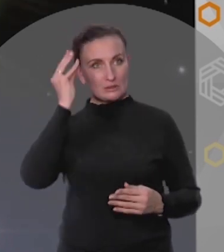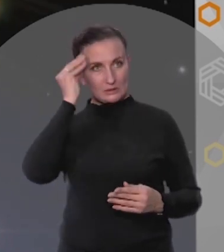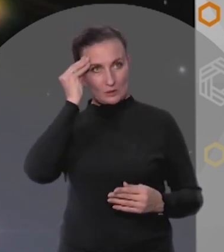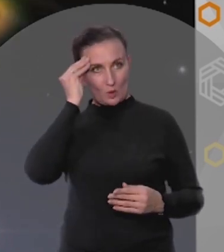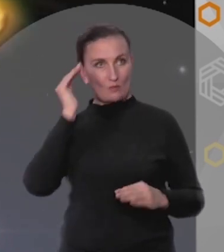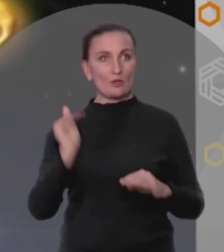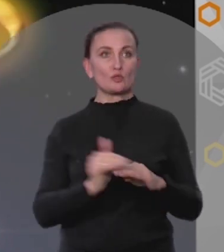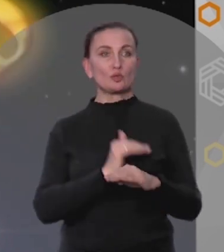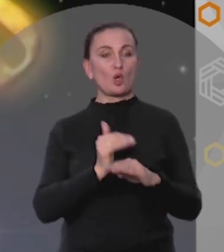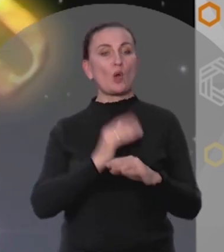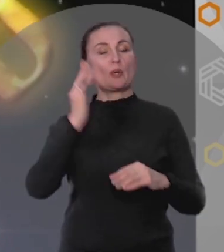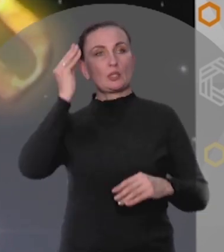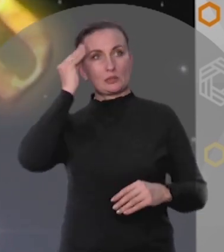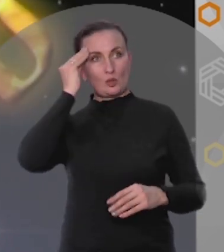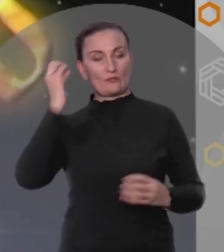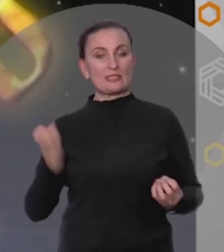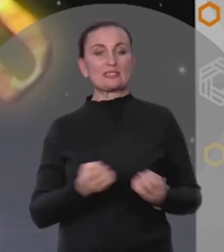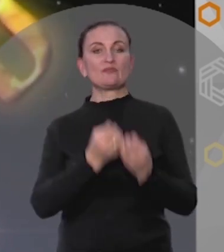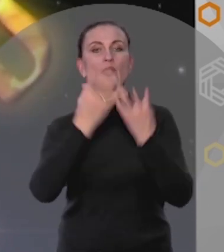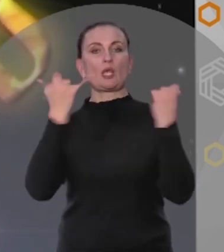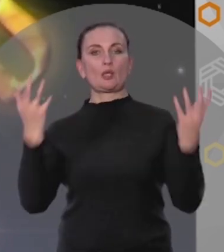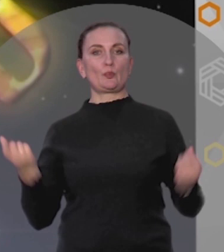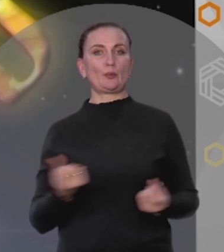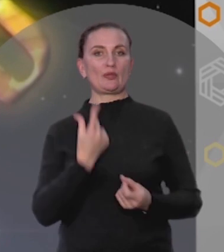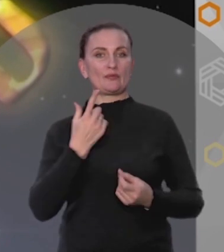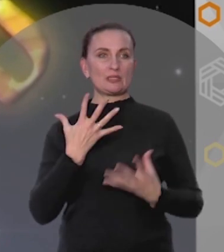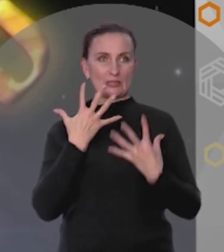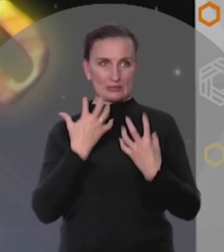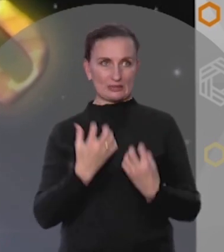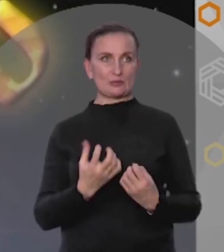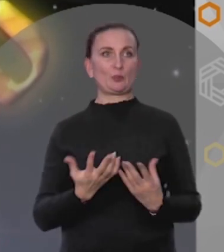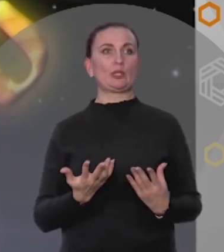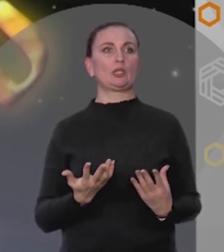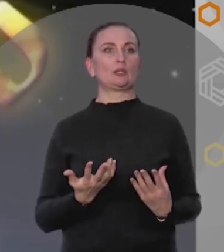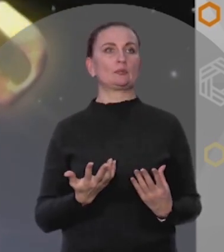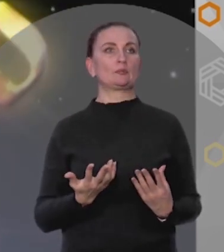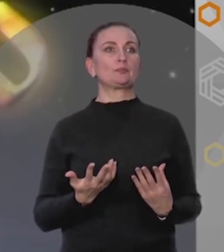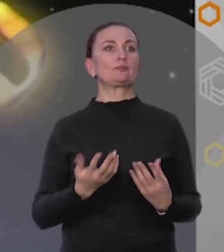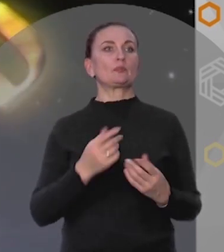слово. Было доброе слово, и свет появился из тьмы.